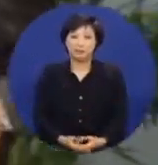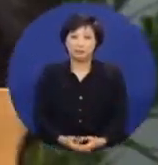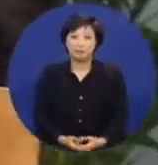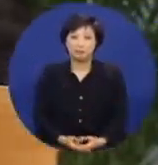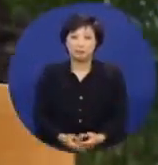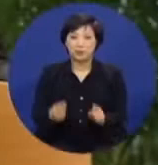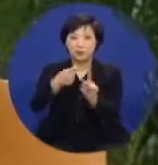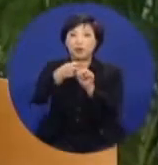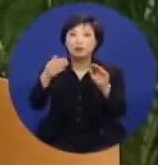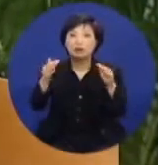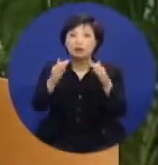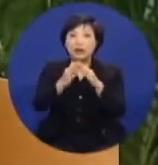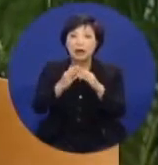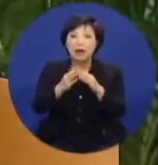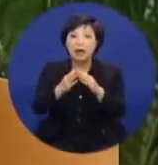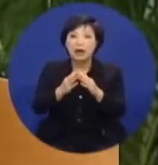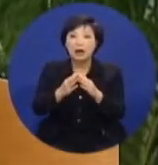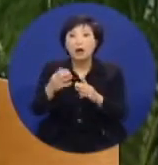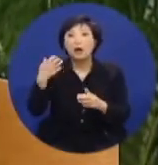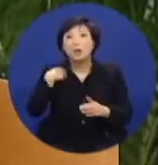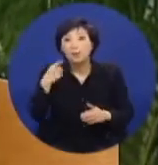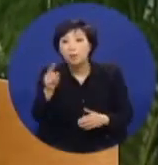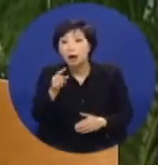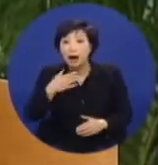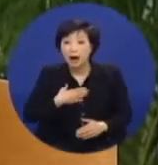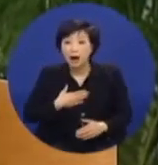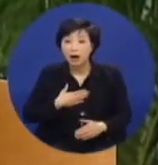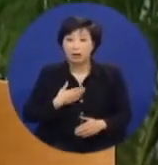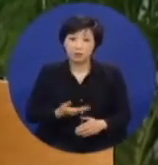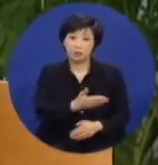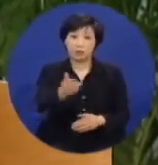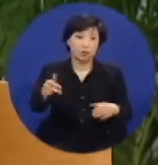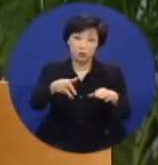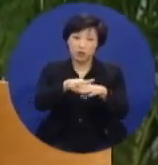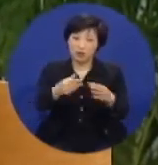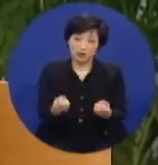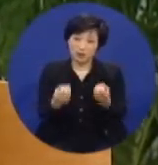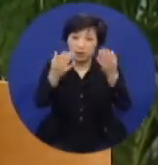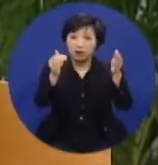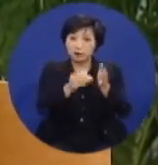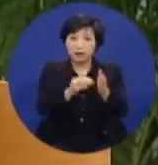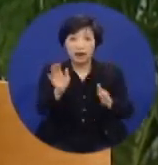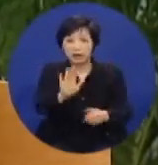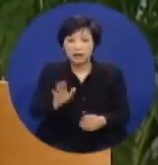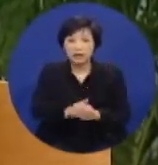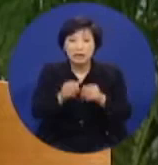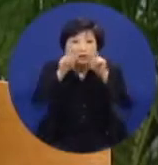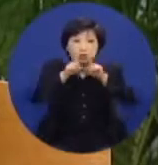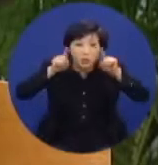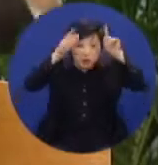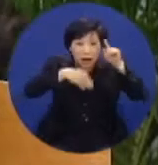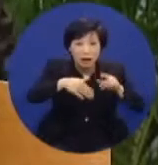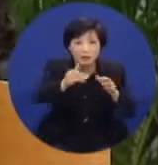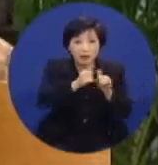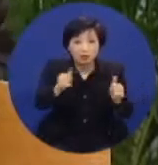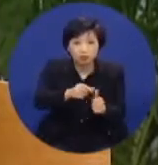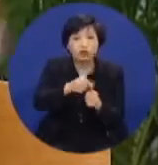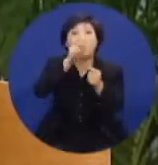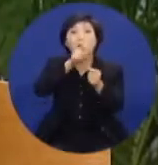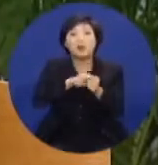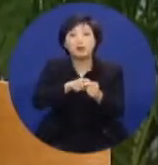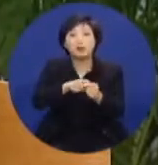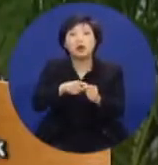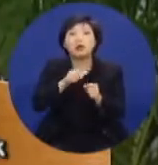교회가 못하는 곳인 줄 아십니까 총 뷰 행사하는 것이 아니라 쉬우 까는 명은 생기는 것이라는